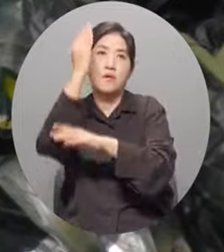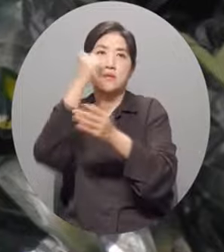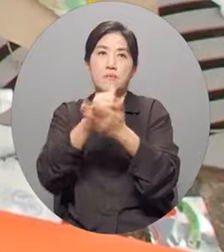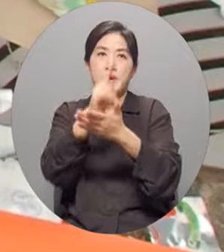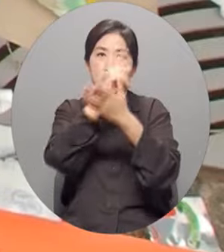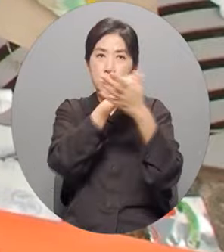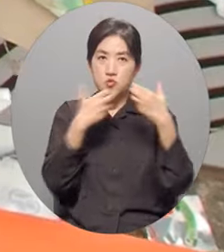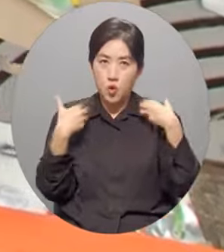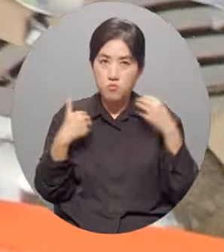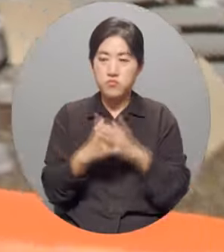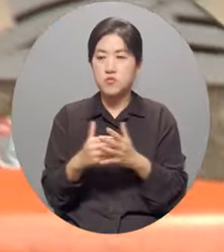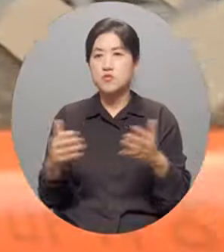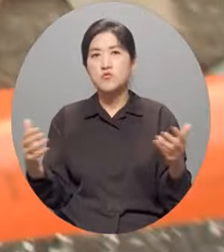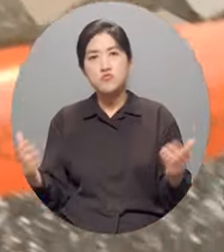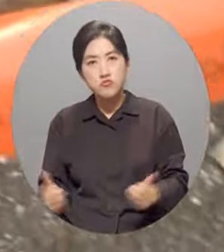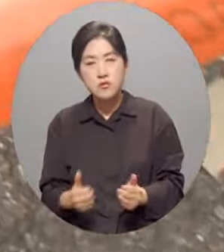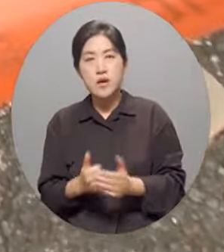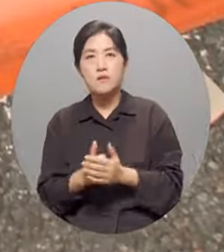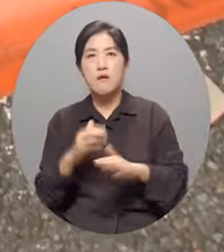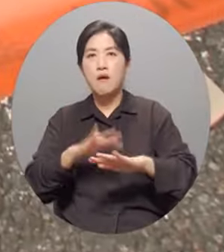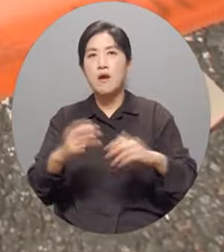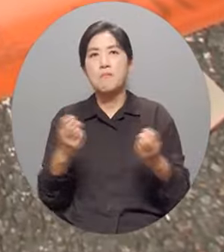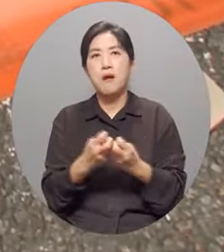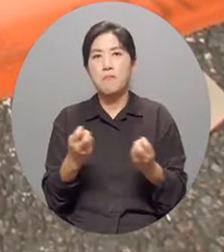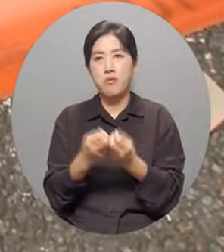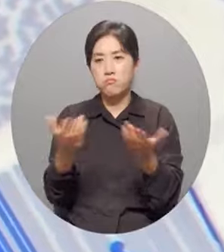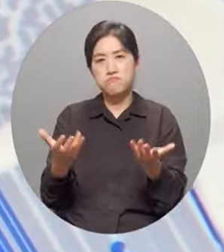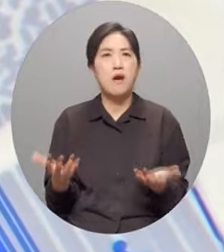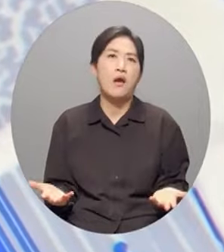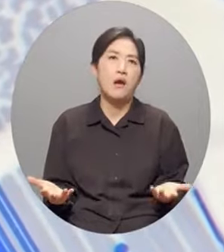정부도 국회도 해법을 내놓지